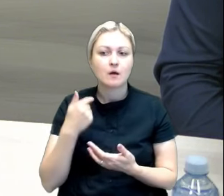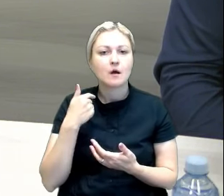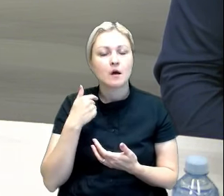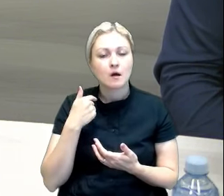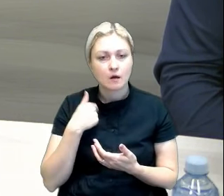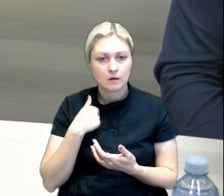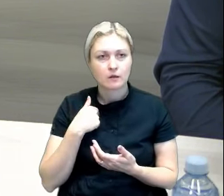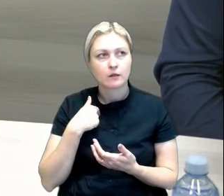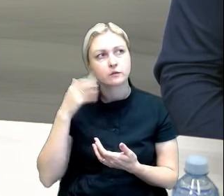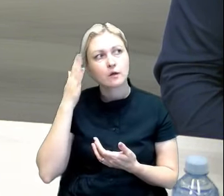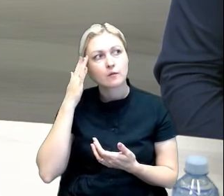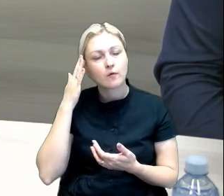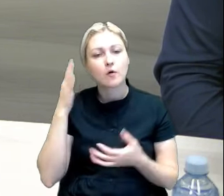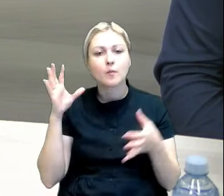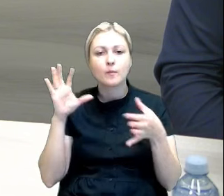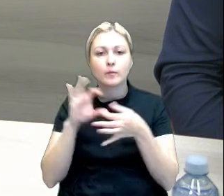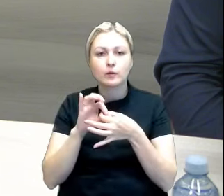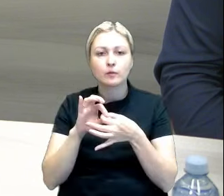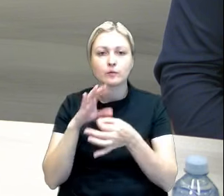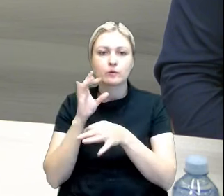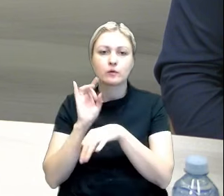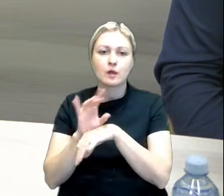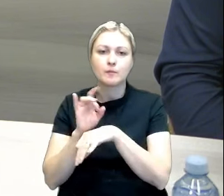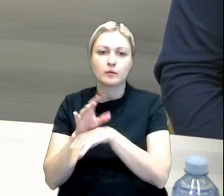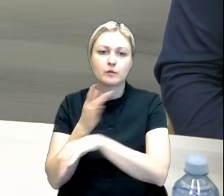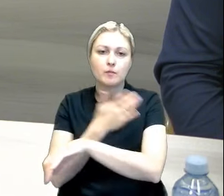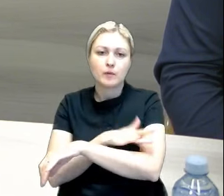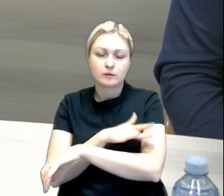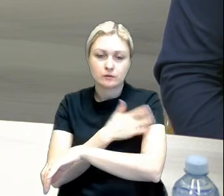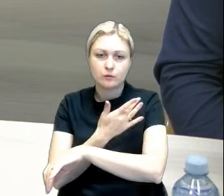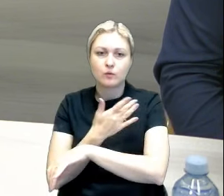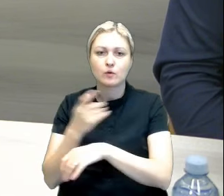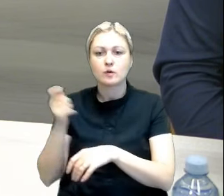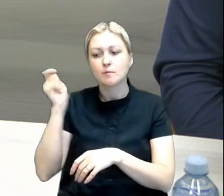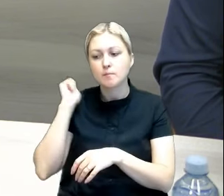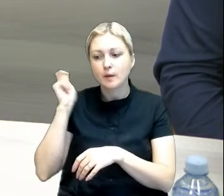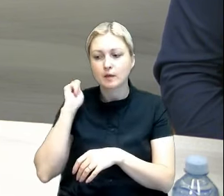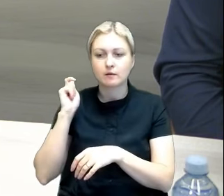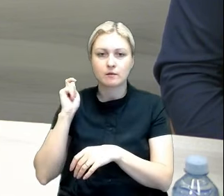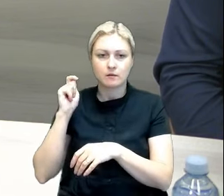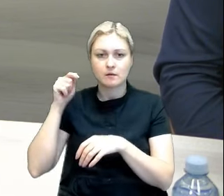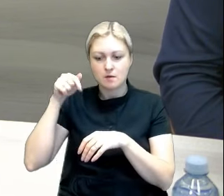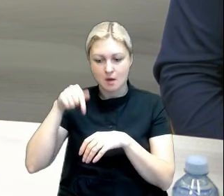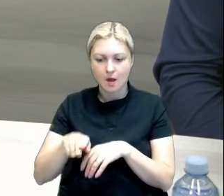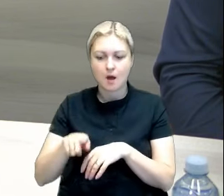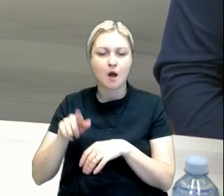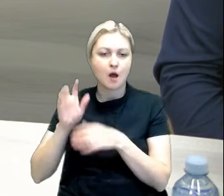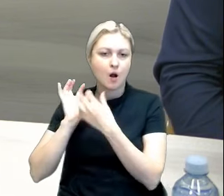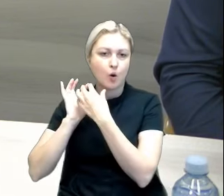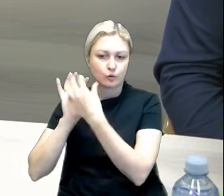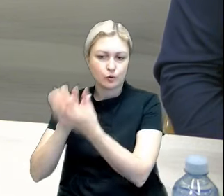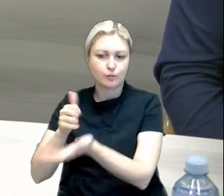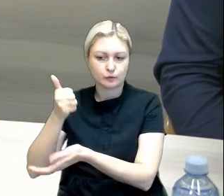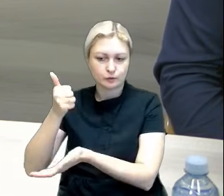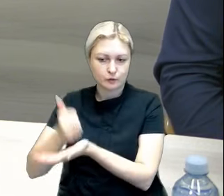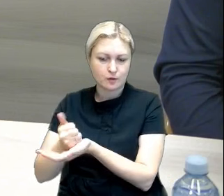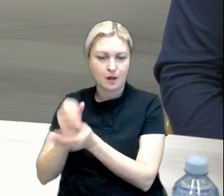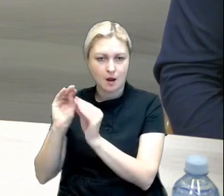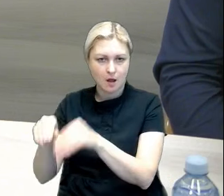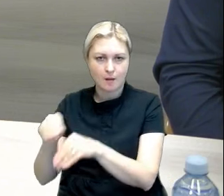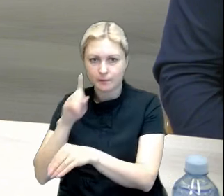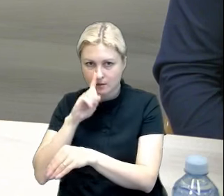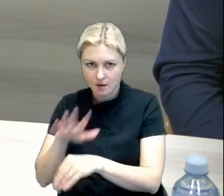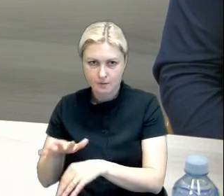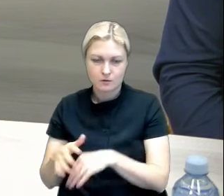prijungus prie klaipėdos paslaugų niekas pirtį į autobusų plaut nepradės ir turbūt autobusuose neatsiras saunu arba su su